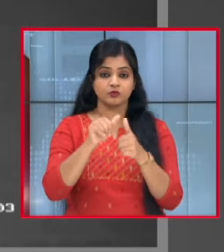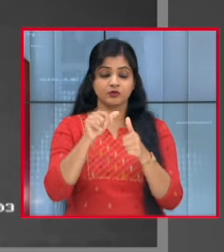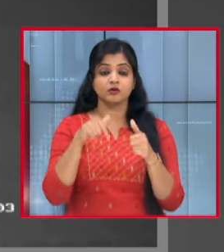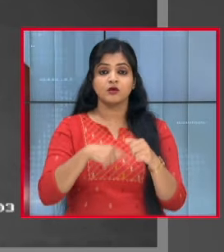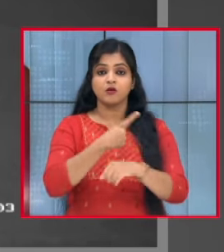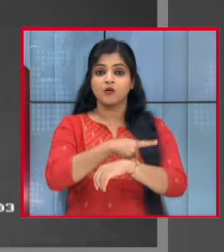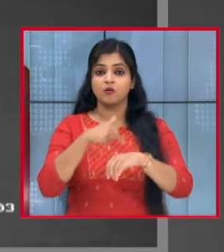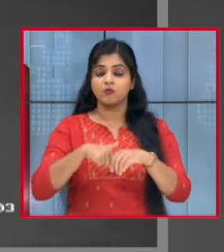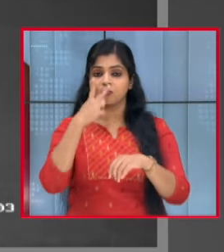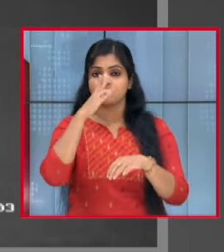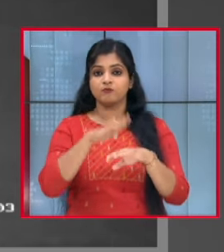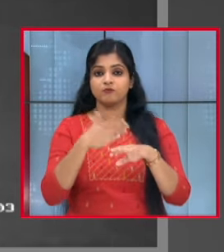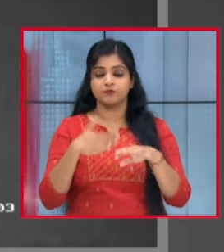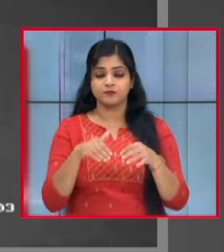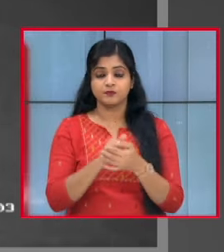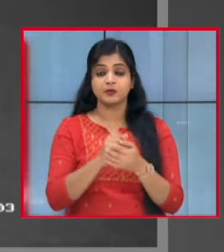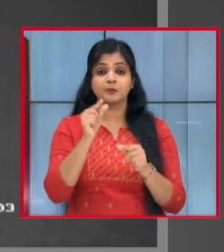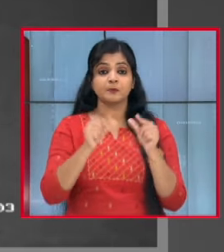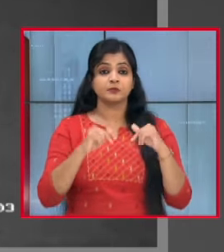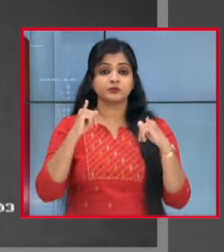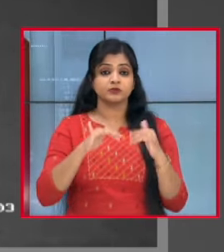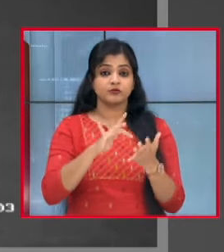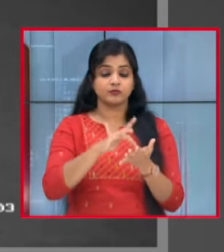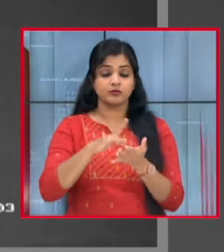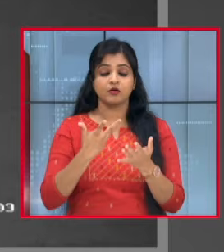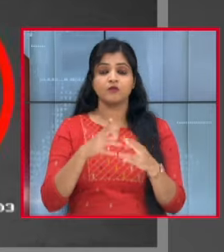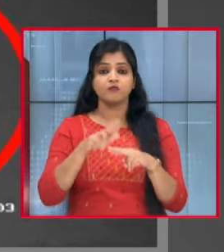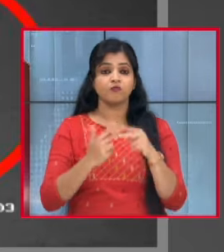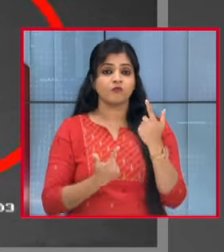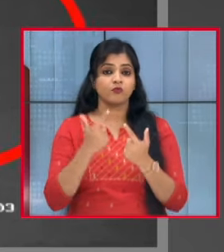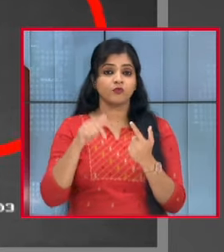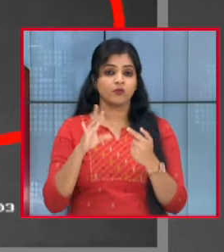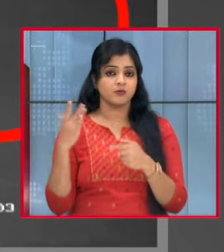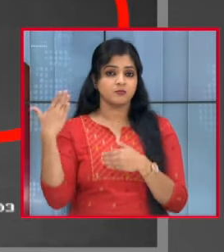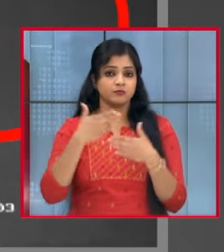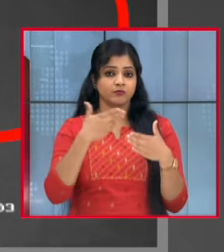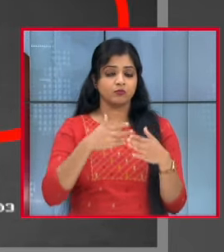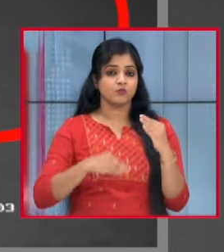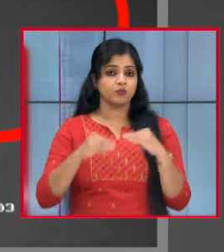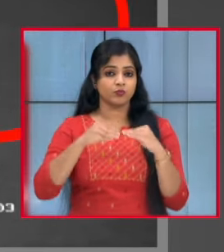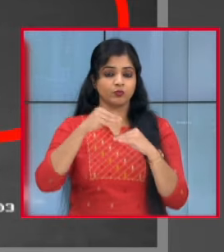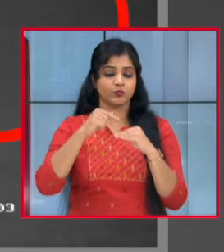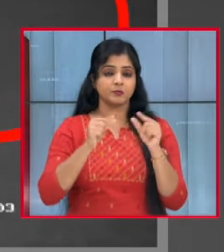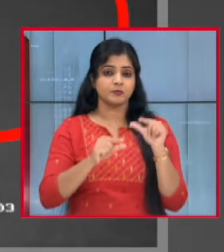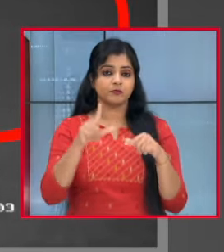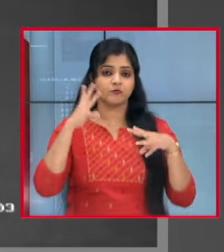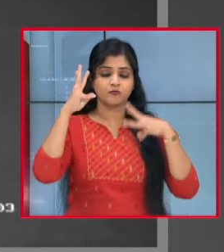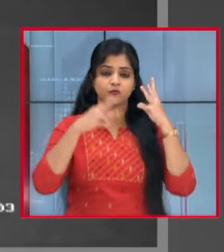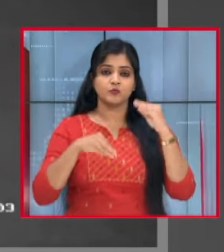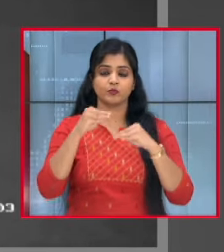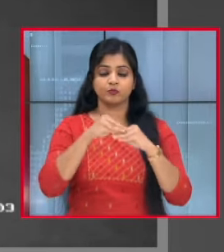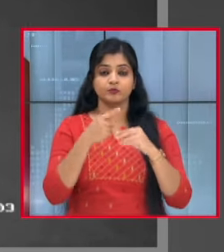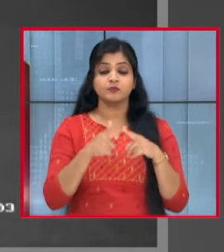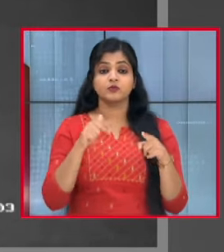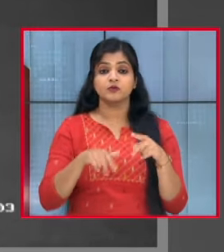ചെയ്യപ്പെടുന്നുണ്ട്. എന്തായാലും ജനവാസ മേഖലകളിലേക്ക് കൂടുതലായി ഇത്തരത്തിലുള്ള വന്യമൃഗങ്ങൾ എത്തുന്നത് വലിയ തോതിൽ ആളുകളെ ആശങ്കയിലാക്കുന്നുണ്ട്, ഭീതിയിലാക്കുന്നുണ്ട്. അപ്പോഴും വനംവകുപ്പിന്റെ